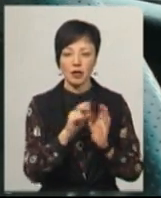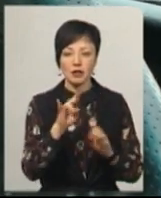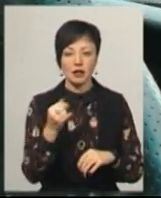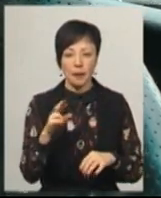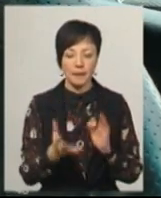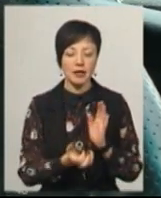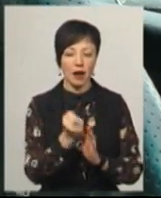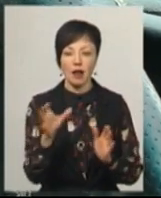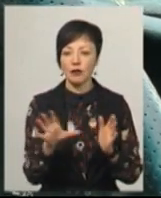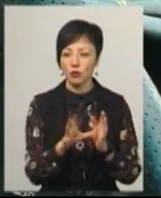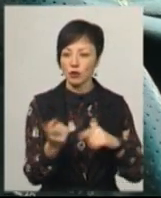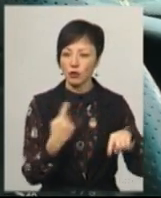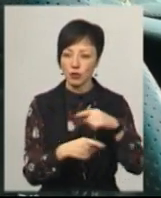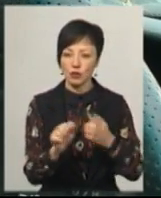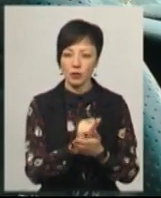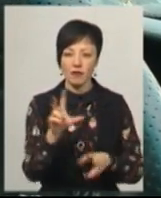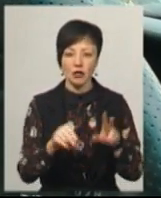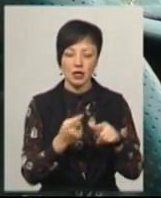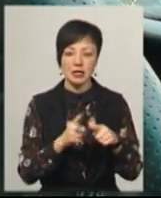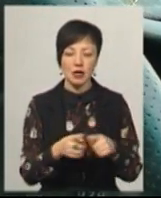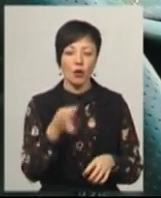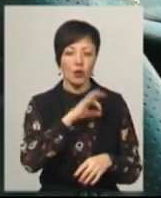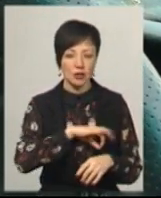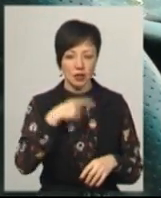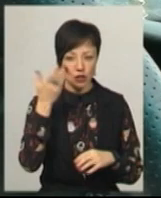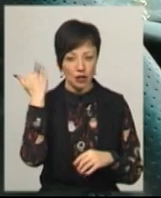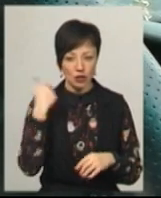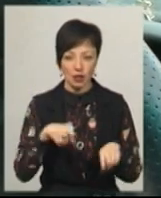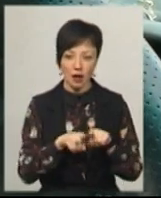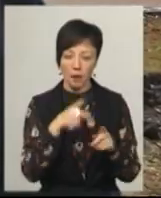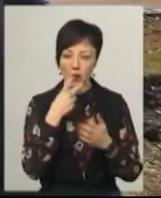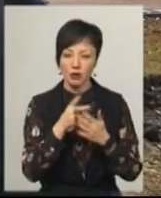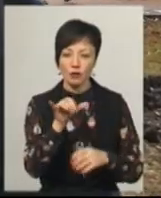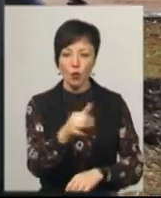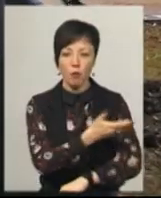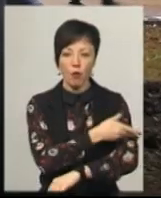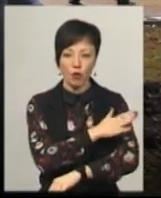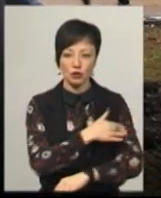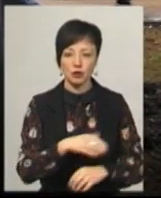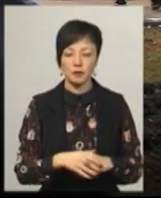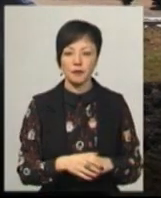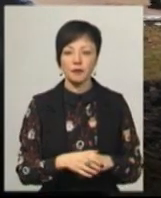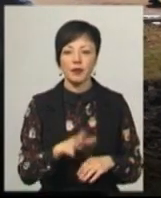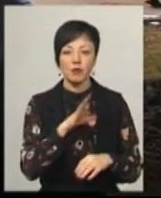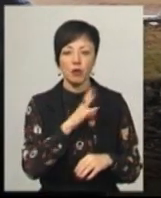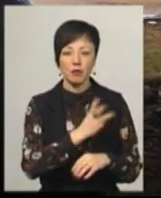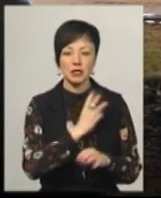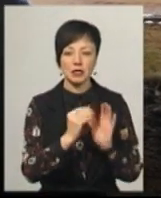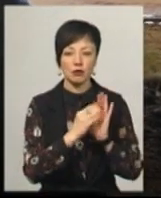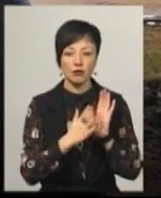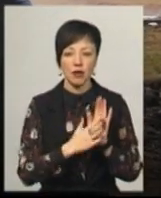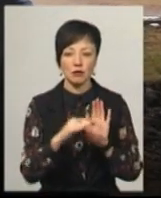підтримує електронний обіг документів і вважає це корисним. Каже, що раніше таке бачив у Польщі. Було бажання зареєструватися в програмі